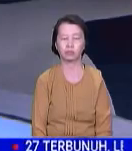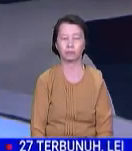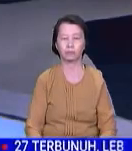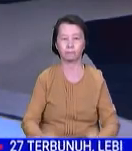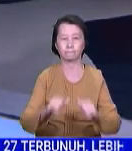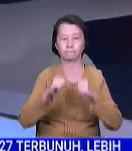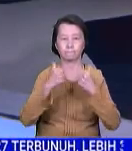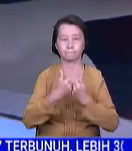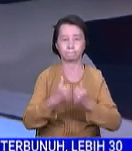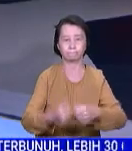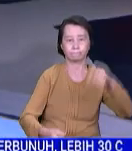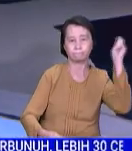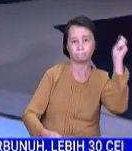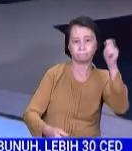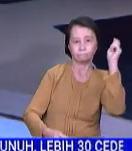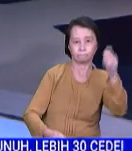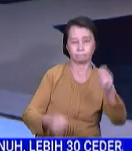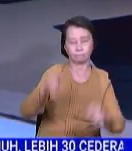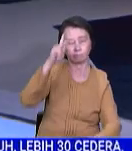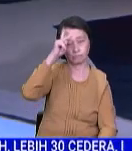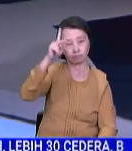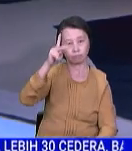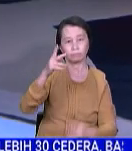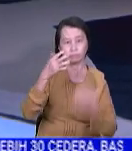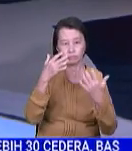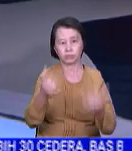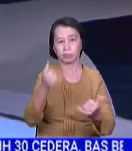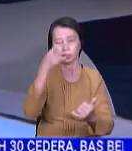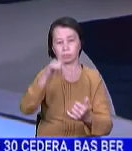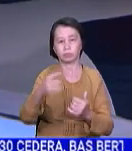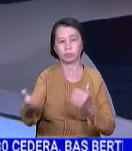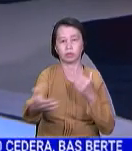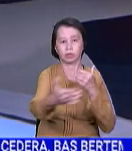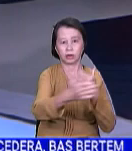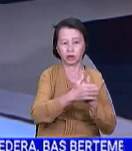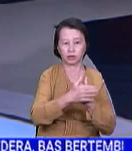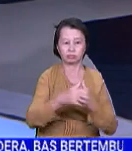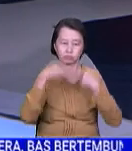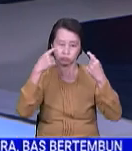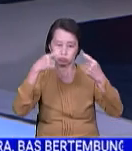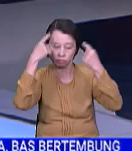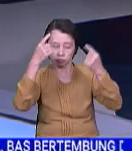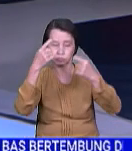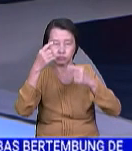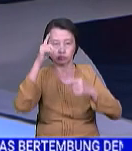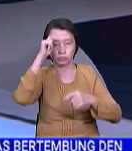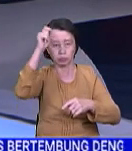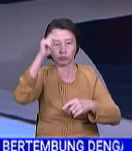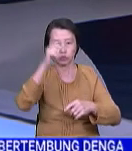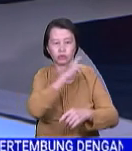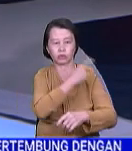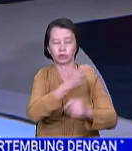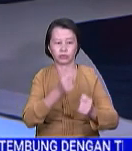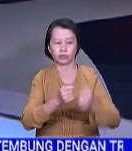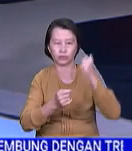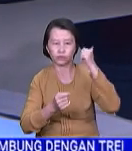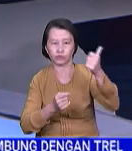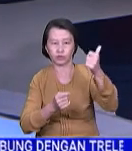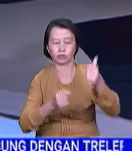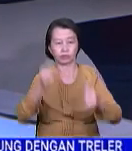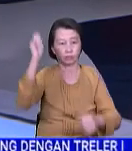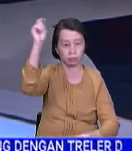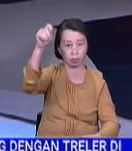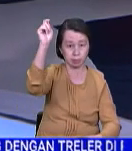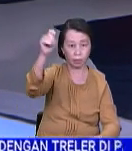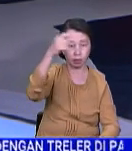Baik, Persatuan Badminton Kelantan PBK kini dalam usaha untuk mengembalikan kegemilangan negeri itu sebagai kuasa utama badminton negara.